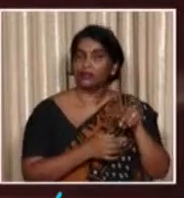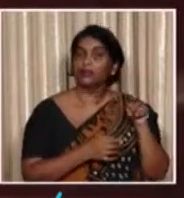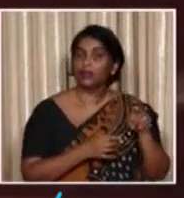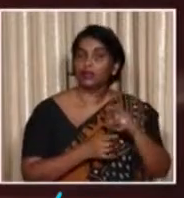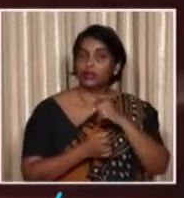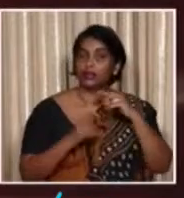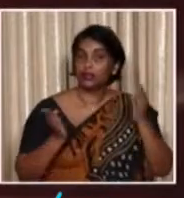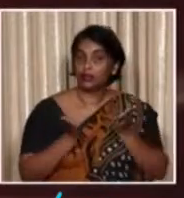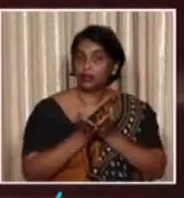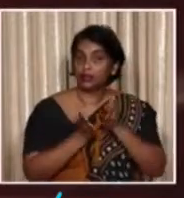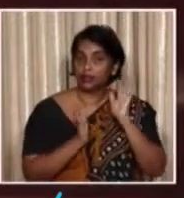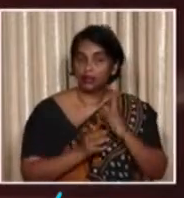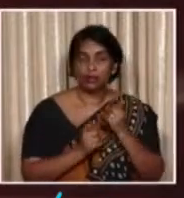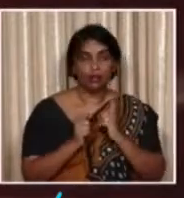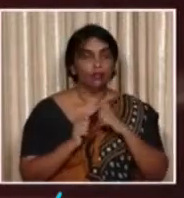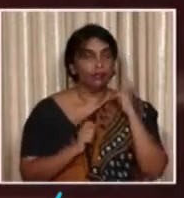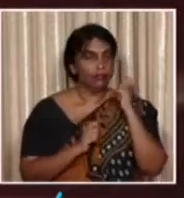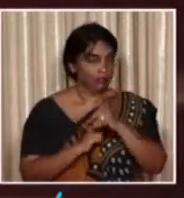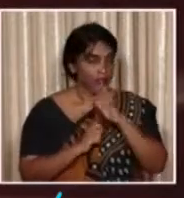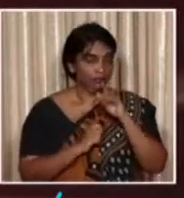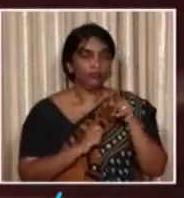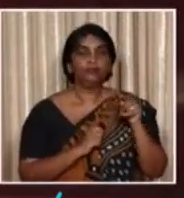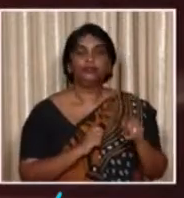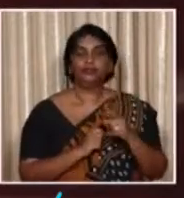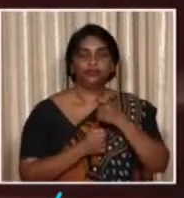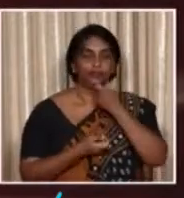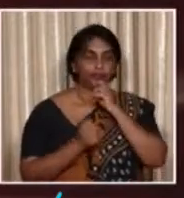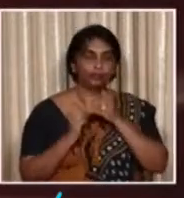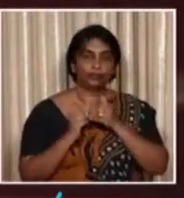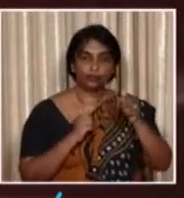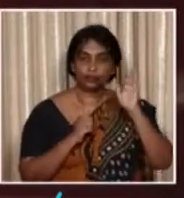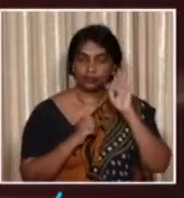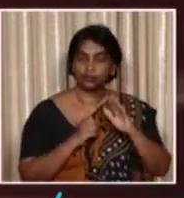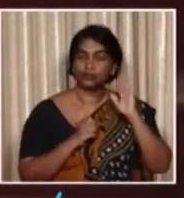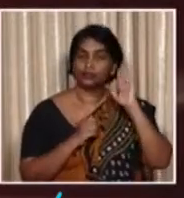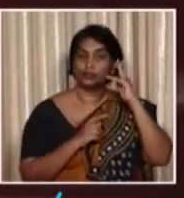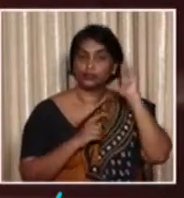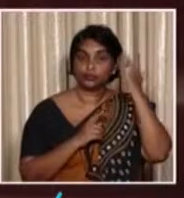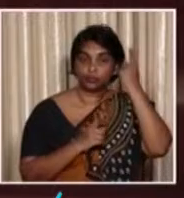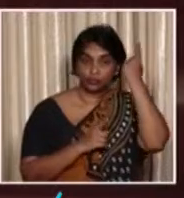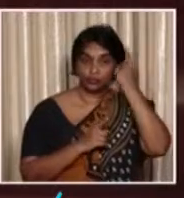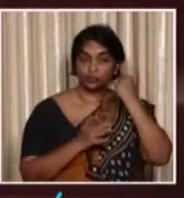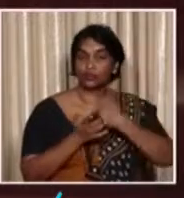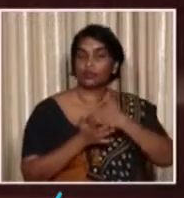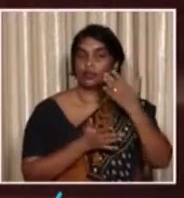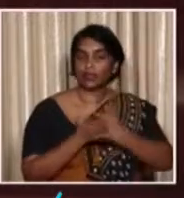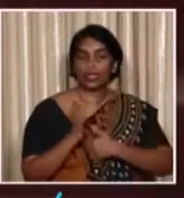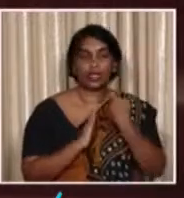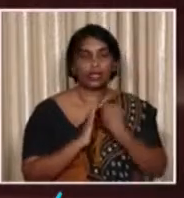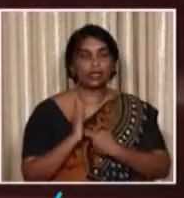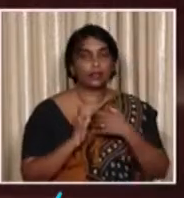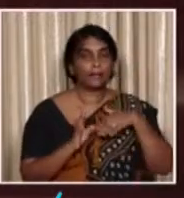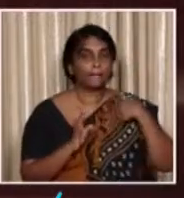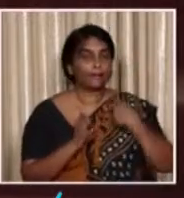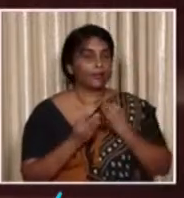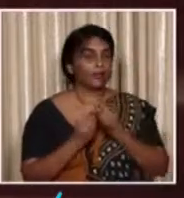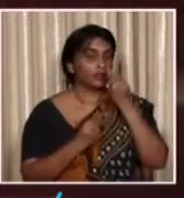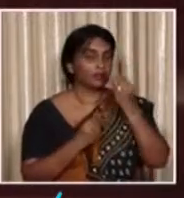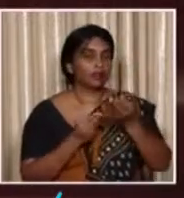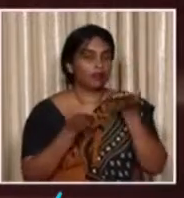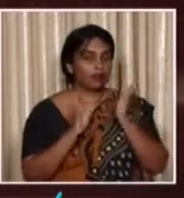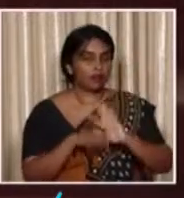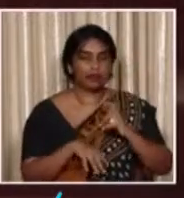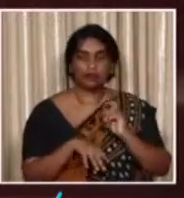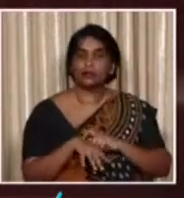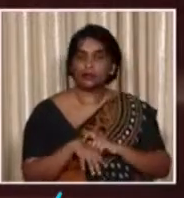එම නෞකාවට අදාළ වන්දි හිමිකම සඳහා නඩු පැවරීමට අදාළ විශේෂඥ වාර්තා නීතිපතිවරයාට බාර දුන්නේ දවසන්